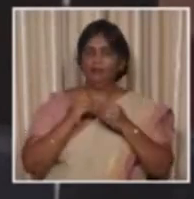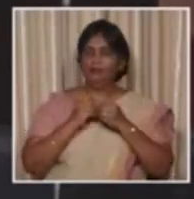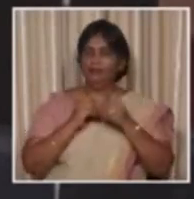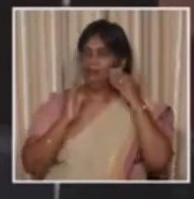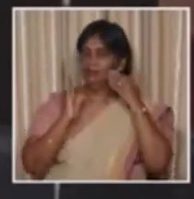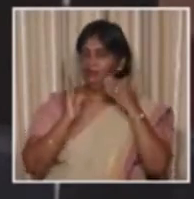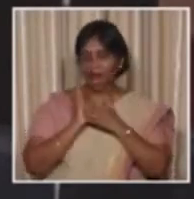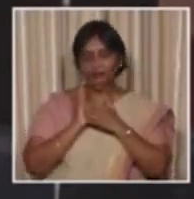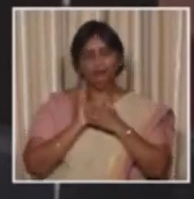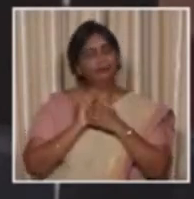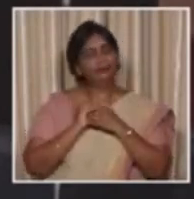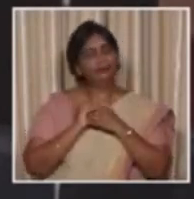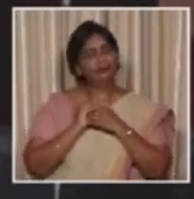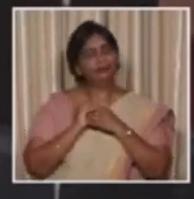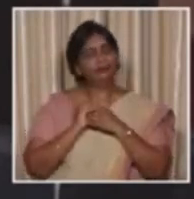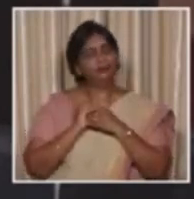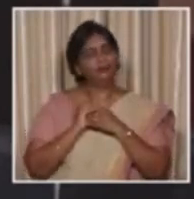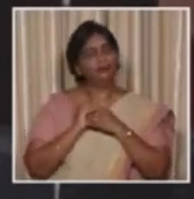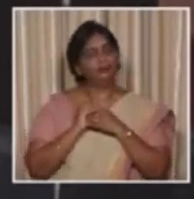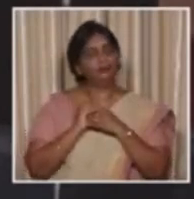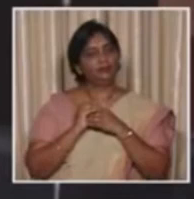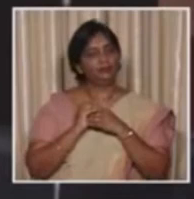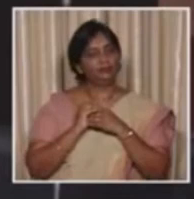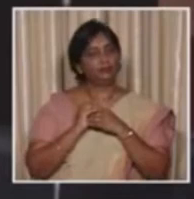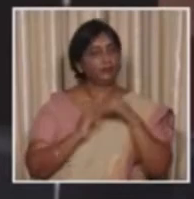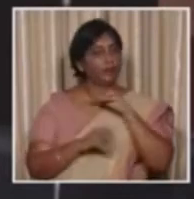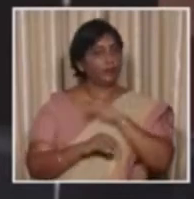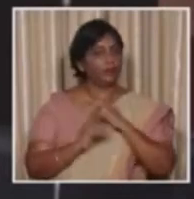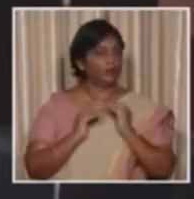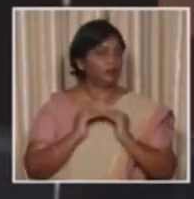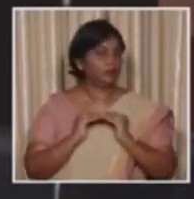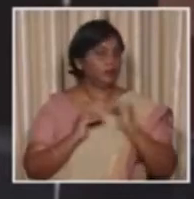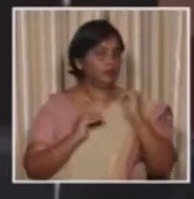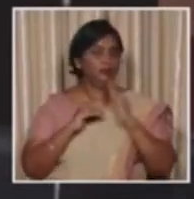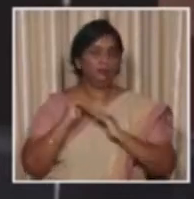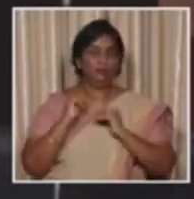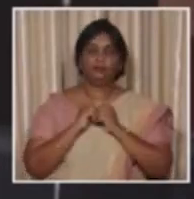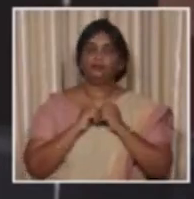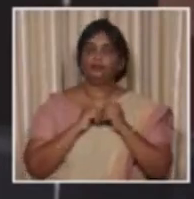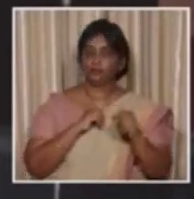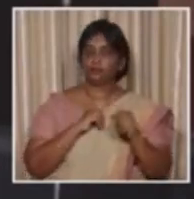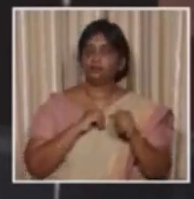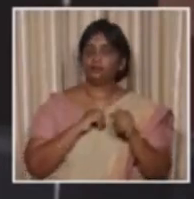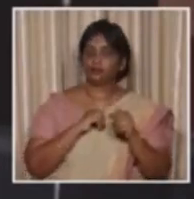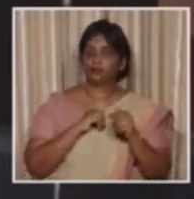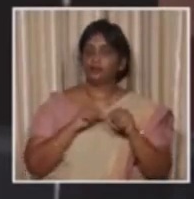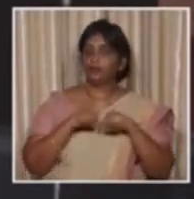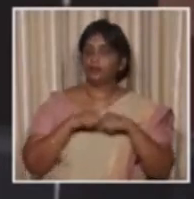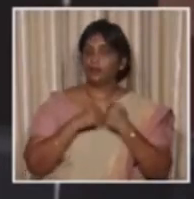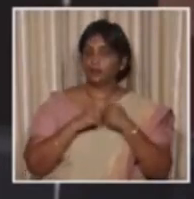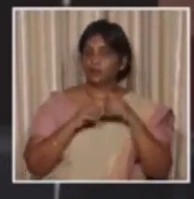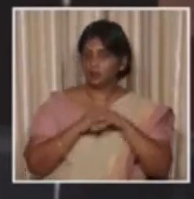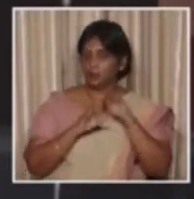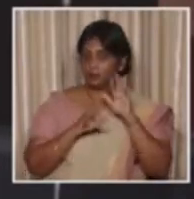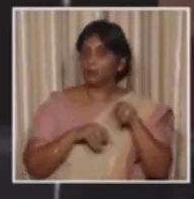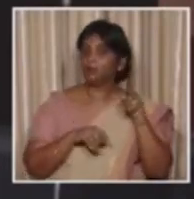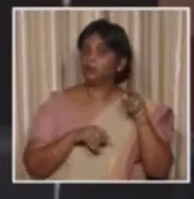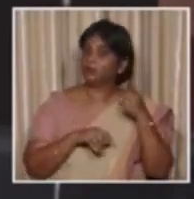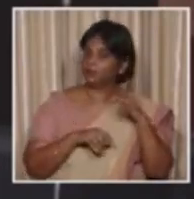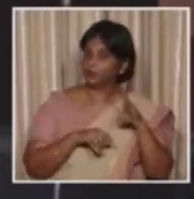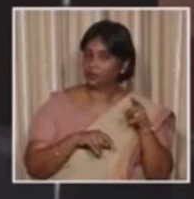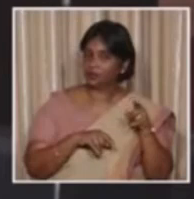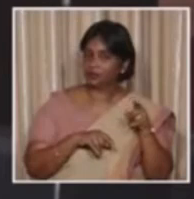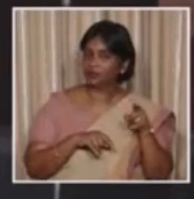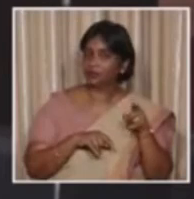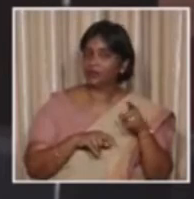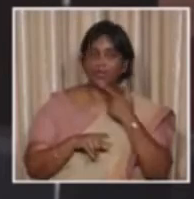தான் இப்பொழுது கம்பெனி எடுக்கின்றது. அதன் காரணமாக இப்பொழுது பெருந்தோட்டங்களிலே இருக்கின்ற பெரும்பான்மையான காணிகளிலே தேயிலை